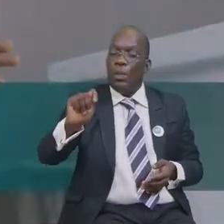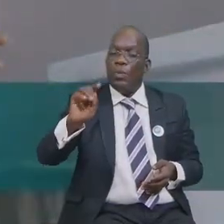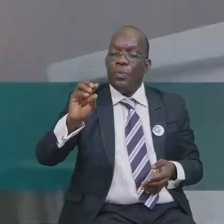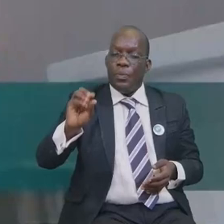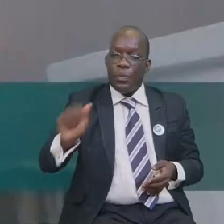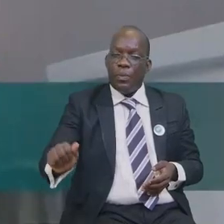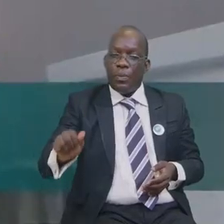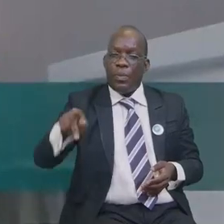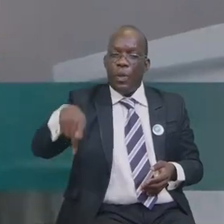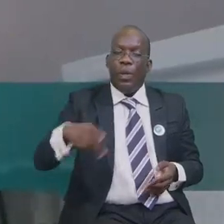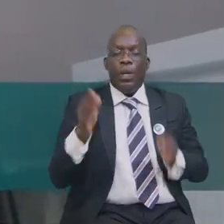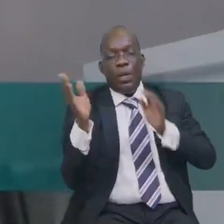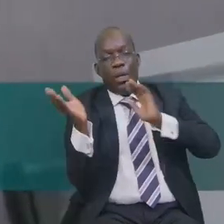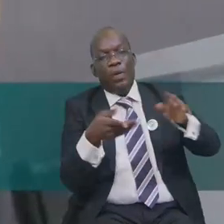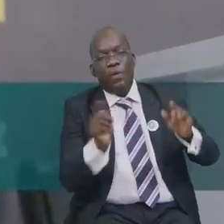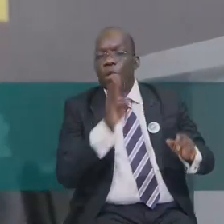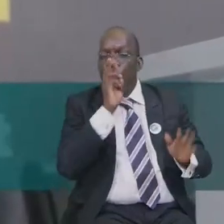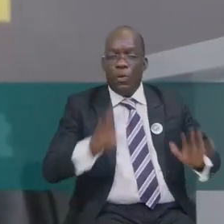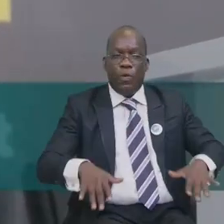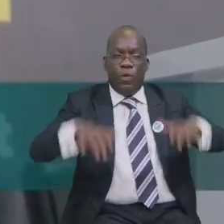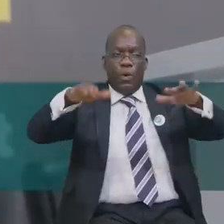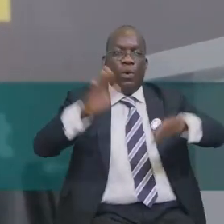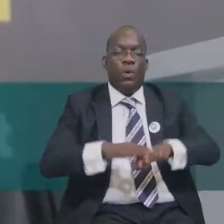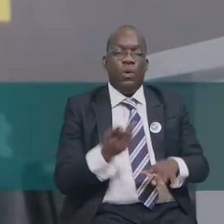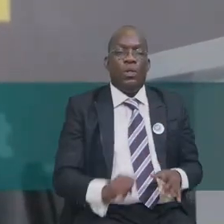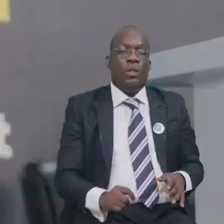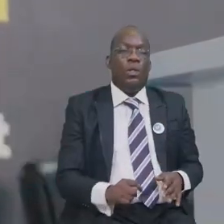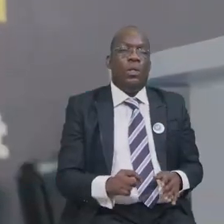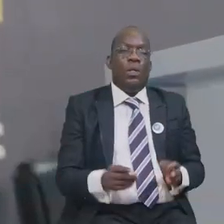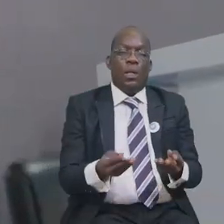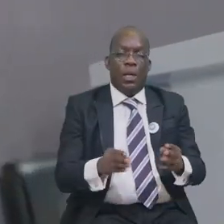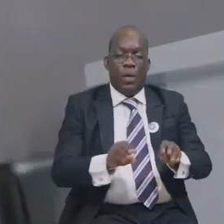Laissez l'inondation là aller fermer le robinet.